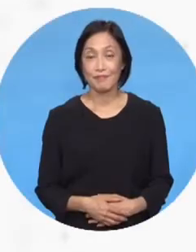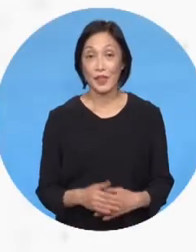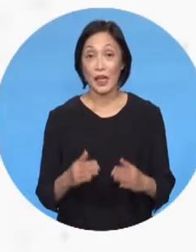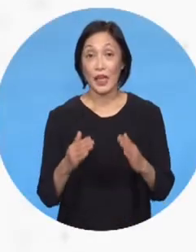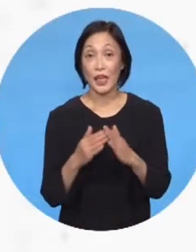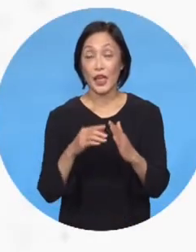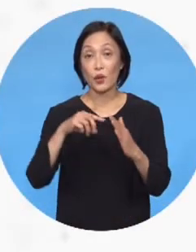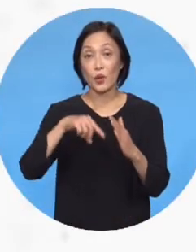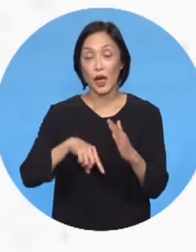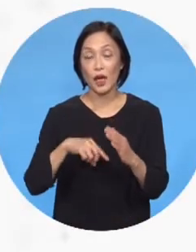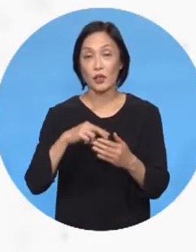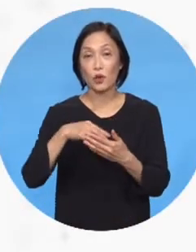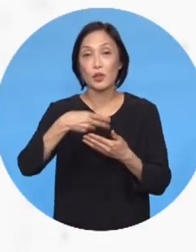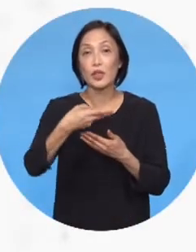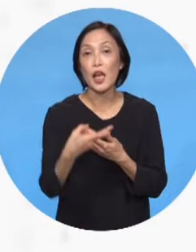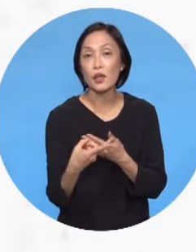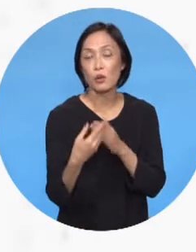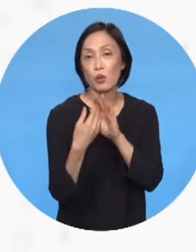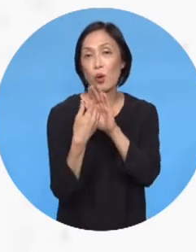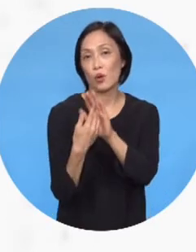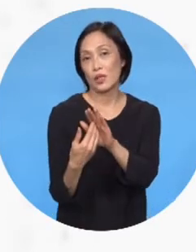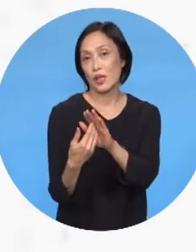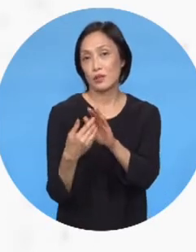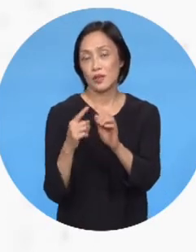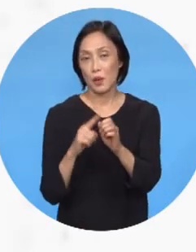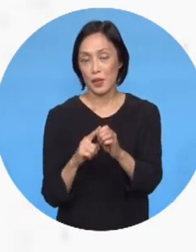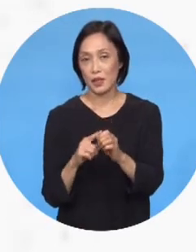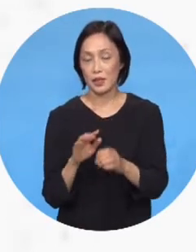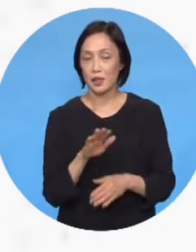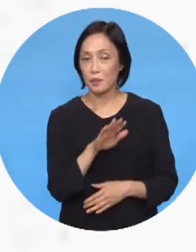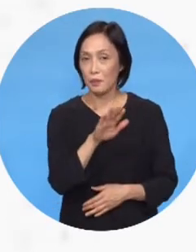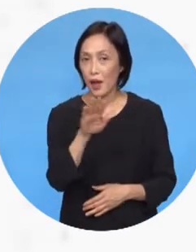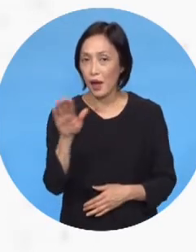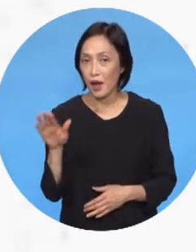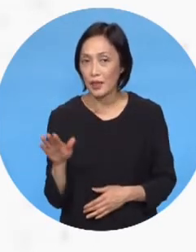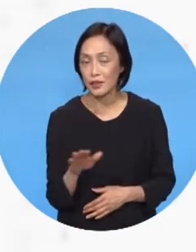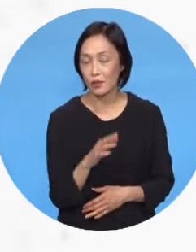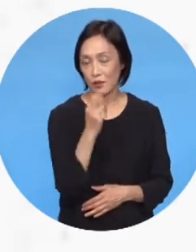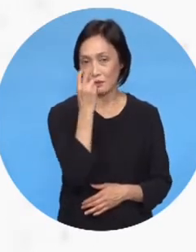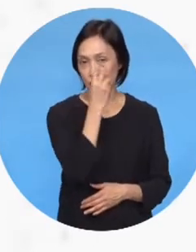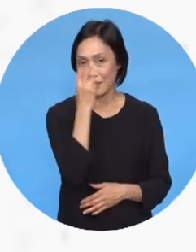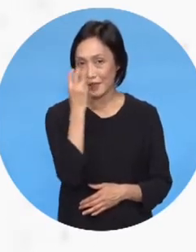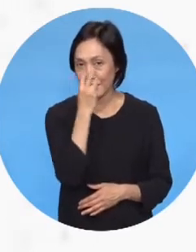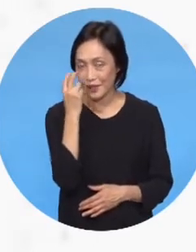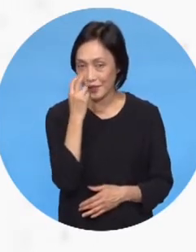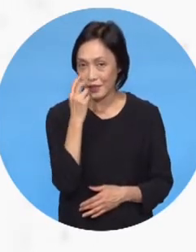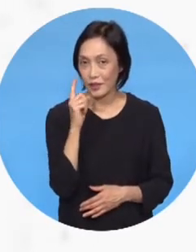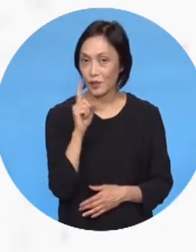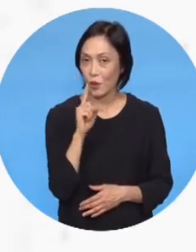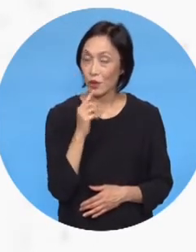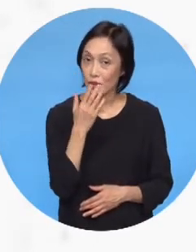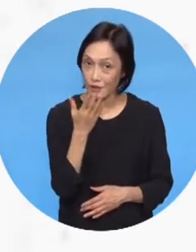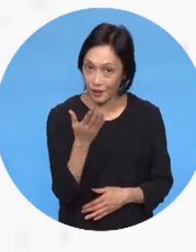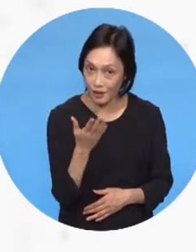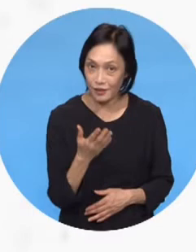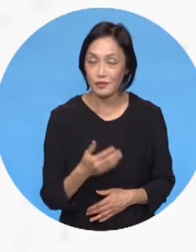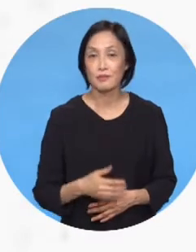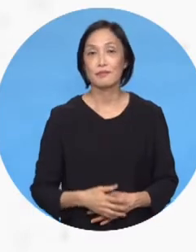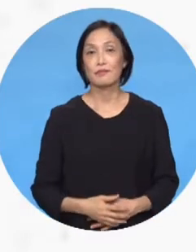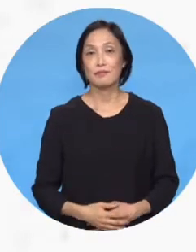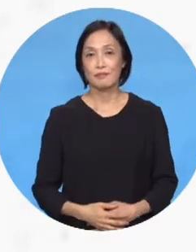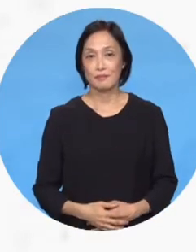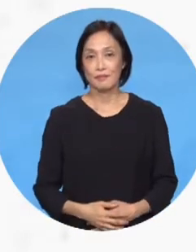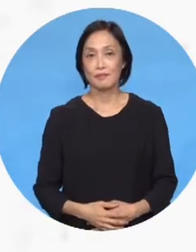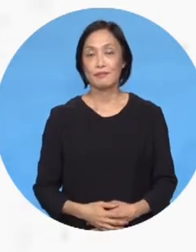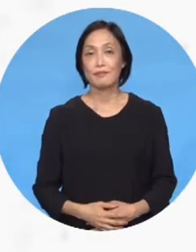自宅での転倒事故を未然に防ぐためにも、身の回りを今一度点検してみてはいかがでしょうか。